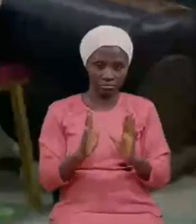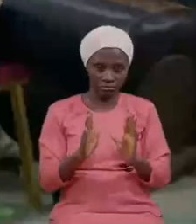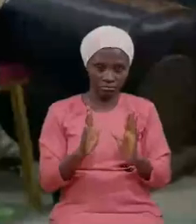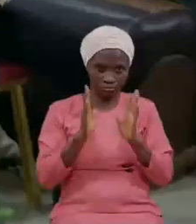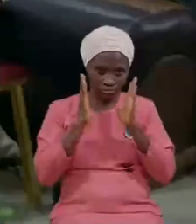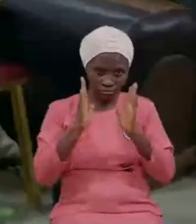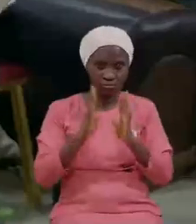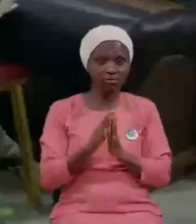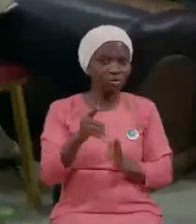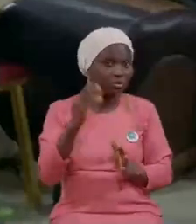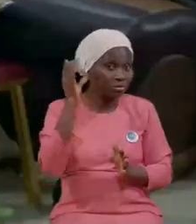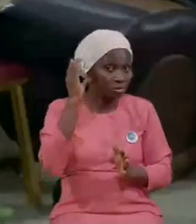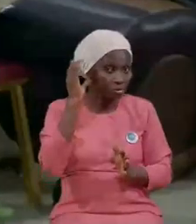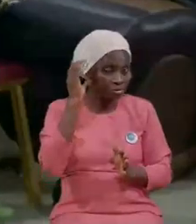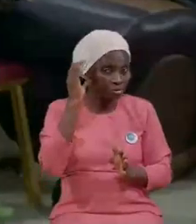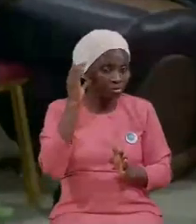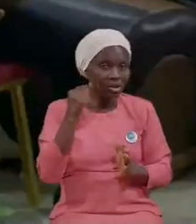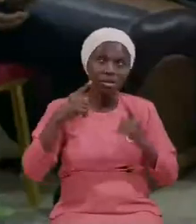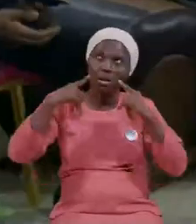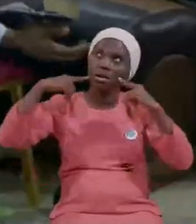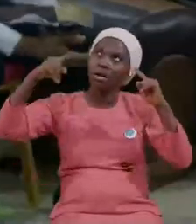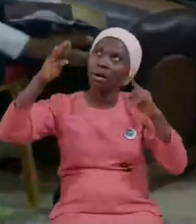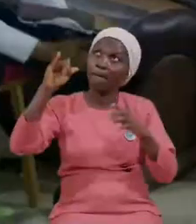Tu as entendu l'annonce.